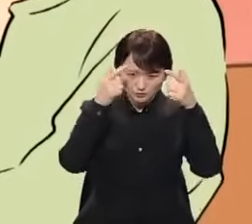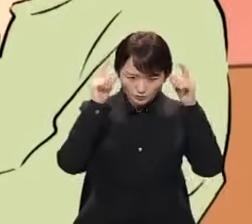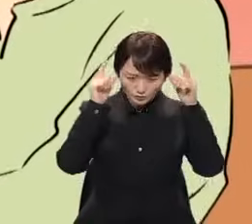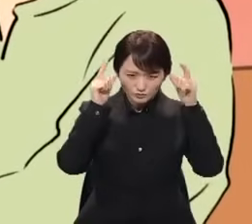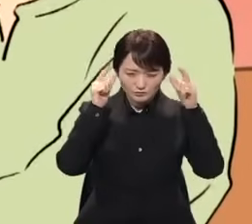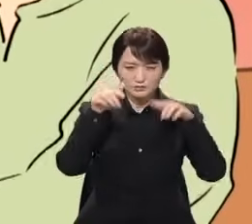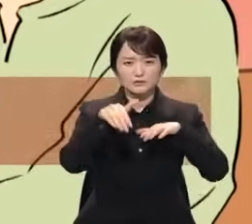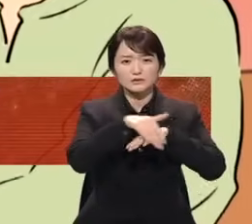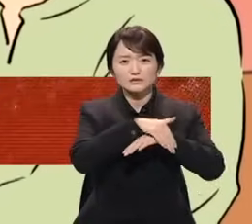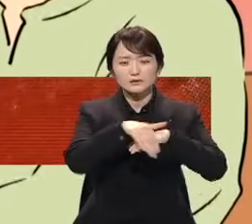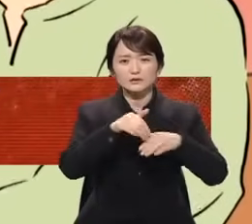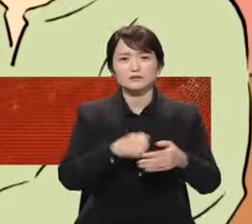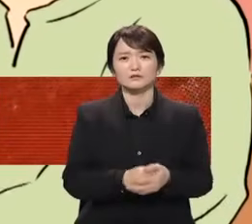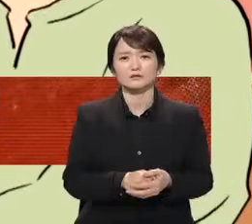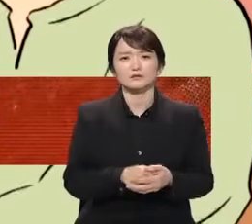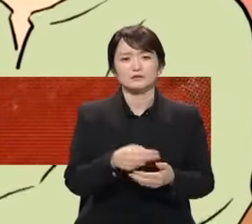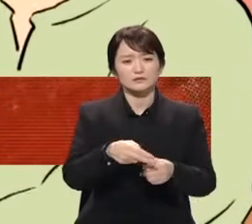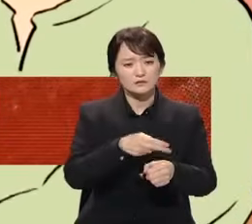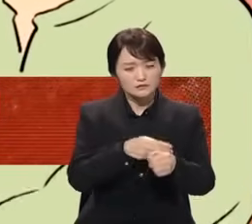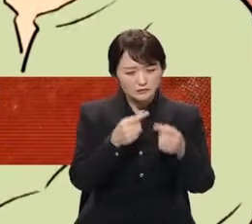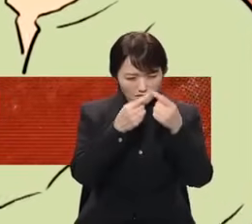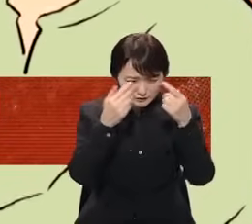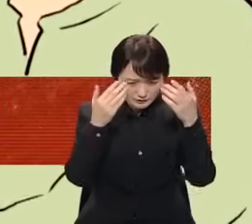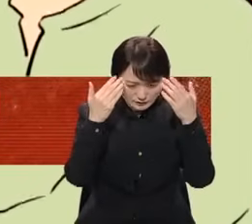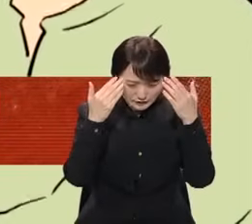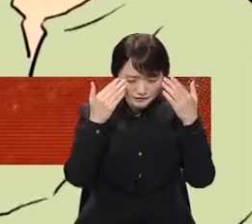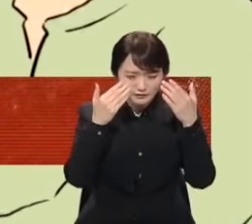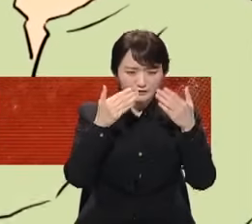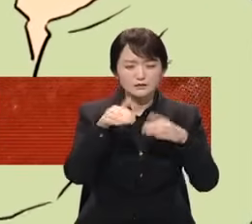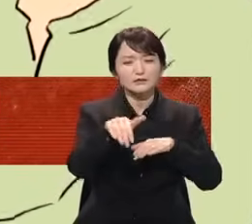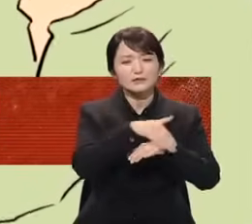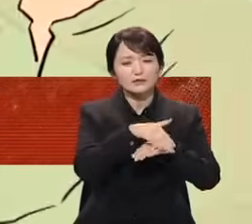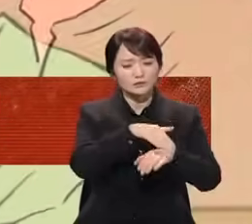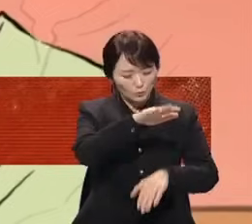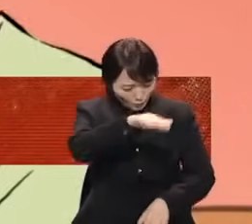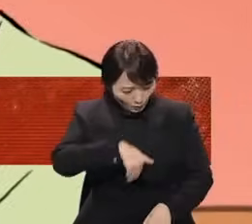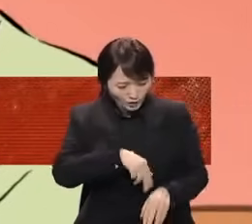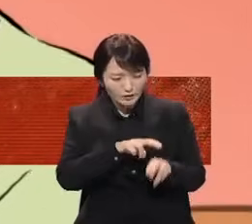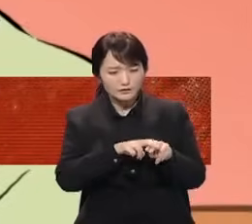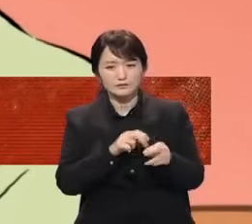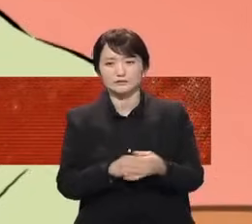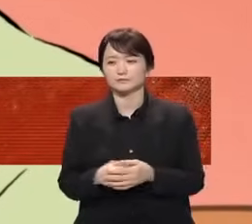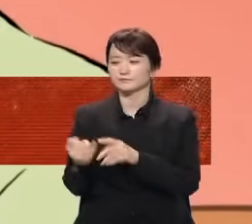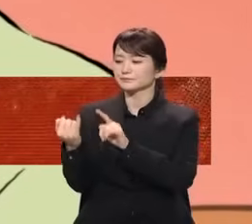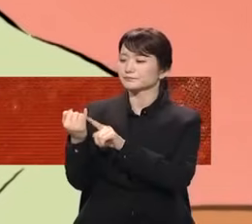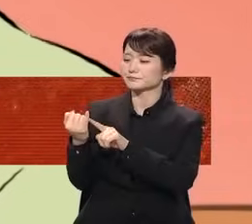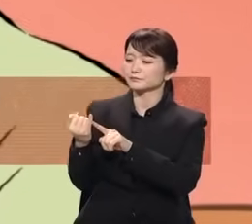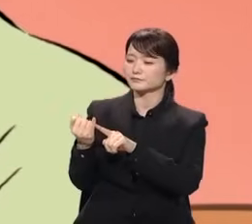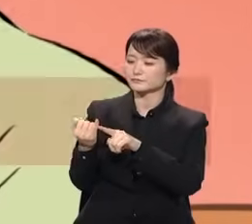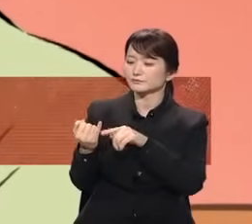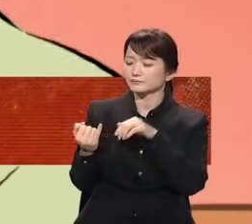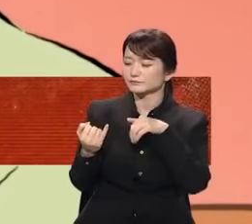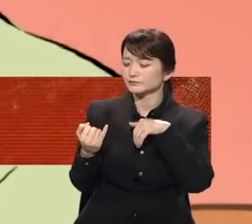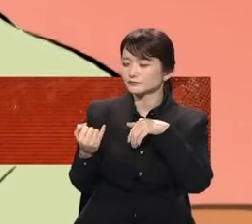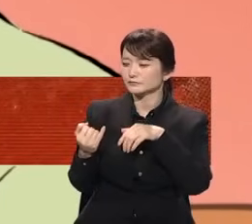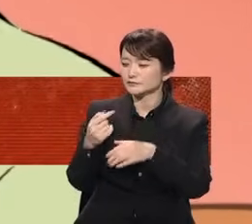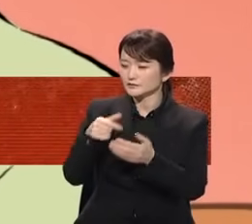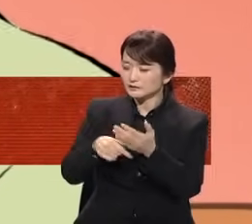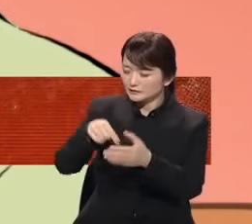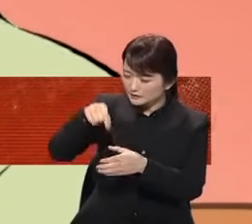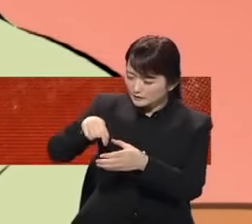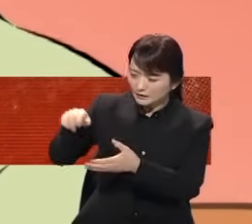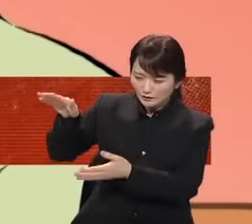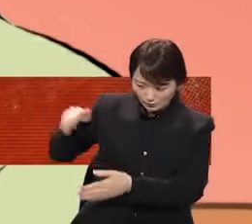다닌다 그러면은 일로 와서 앉으라 그러고 옆에 앉히시고 이 제보자께는 가서 차내와라 과외 가까라 뭐 막 이런